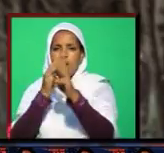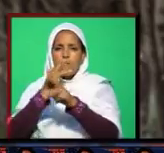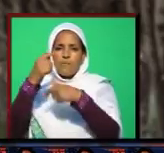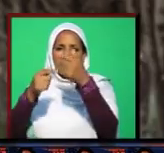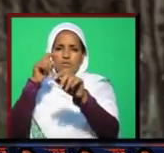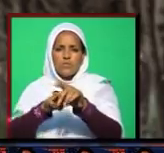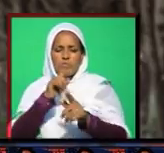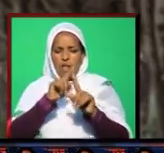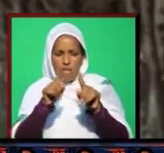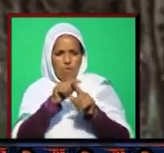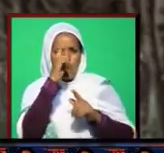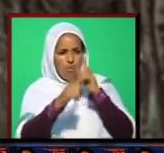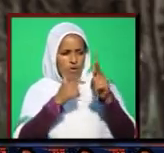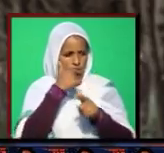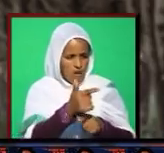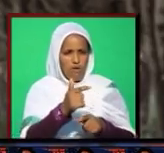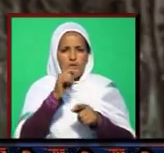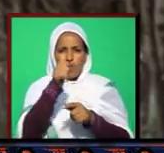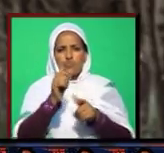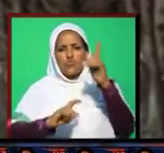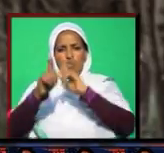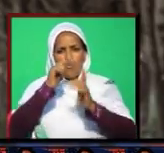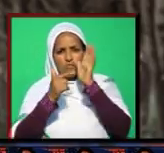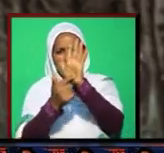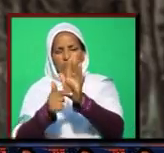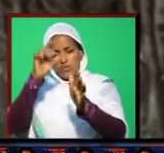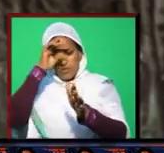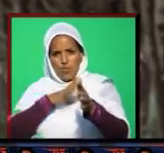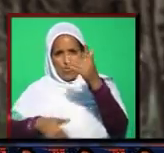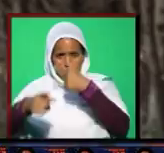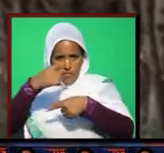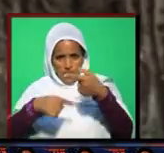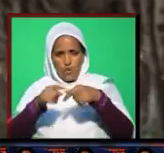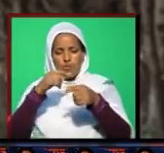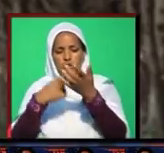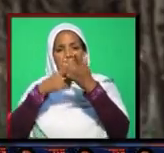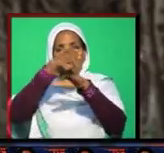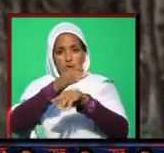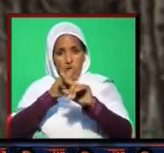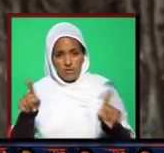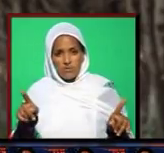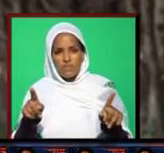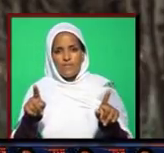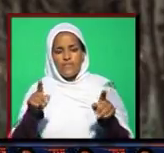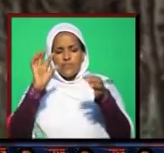ሲሄዱ በሄዱበት ቦታ ሁሉ በተለያየ ቋንቋ ሲናገሩ ቋንቋው እንደ ምልክት ሆኖ ሰዎች ይመጣሉ። ከመጡ በኋላ ግን